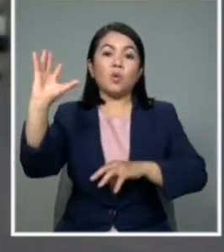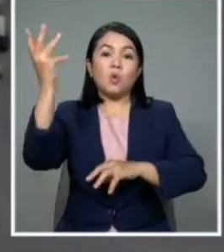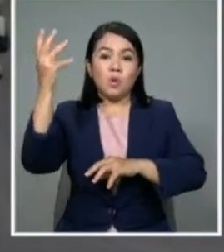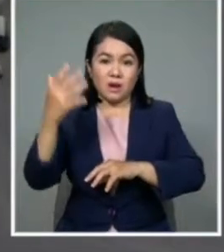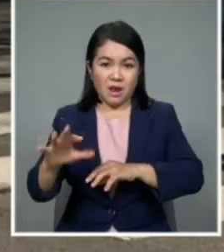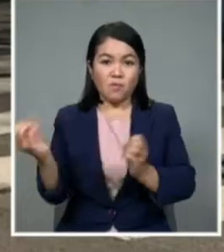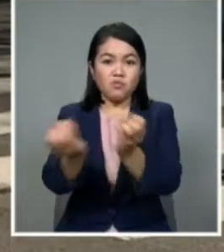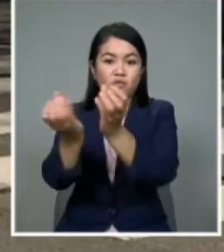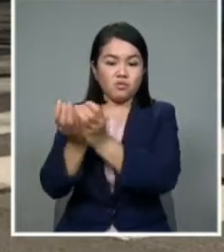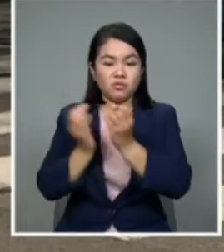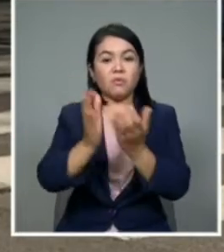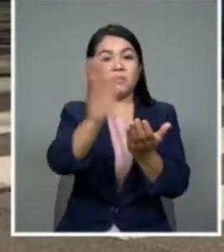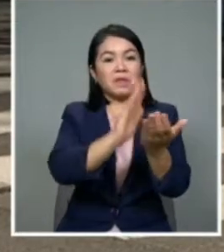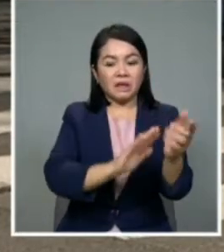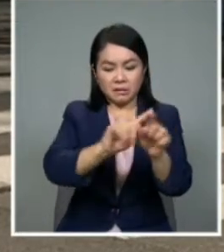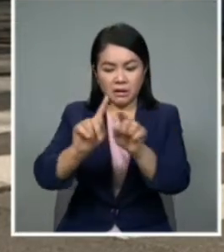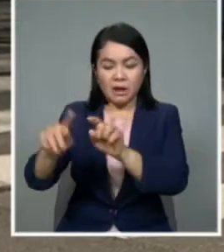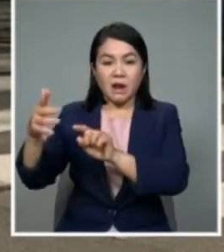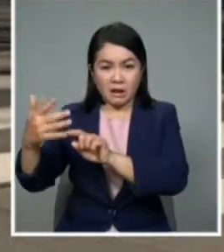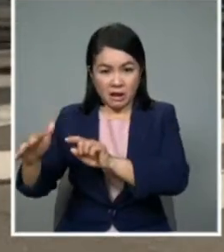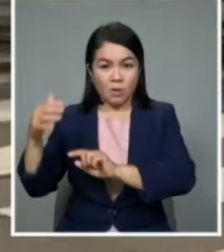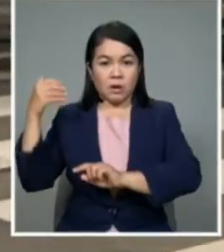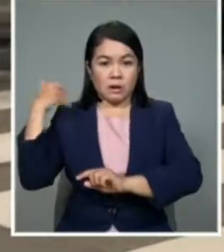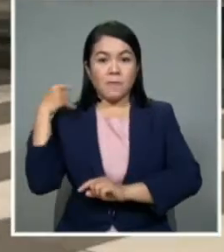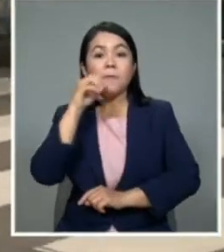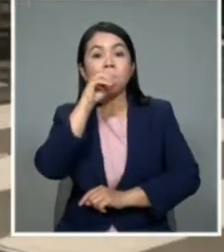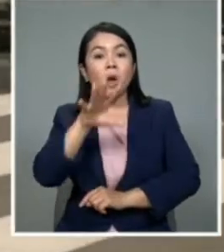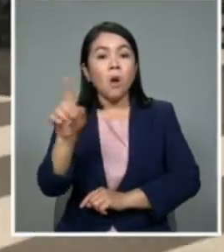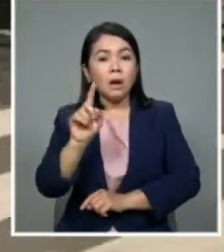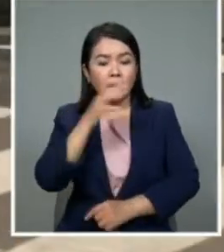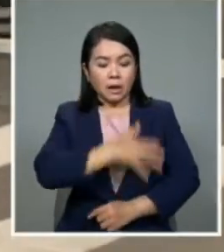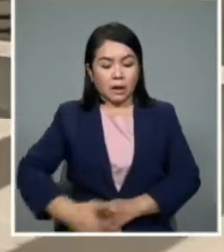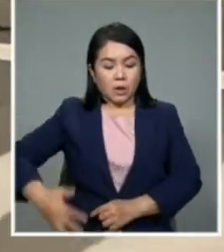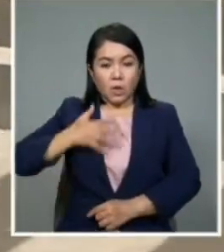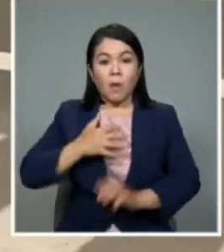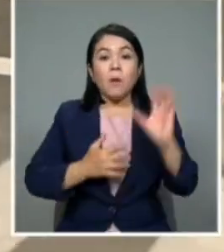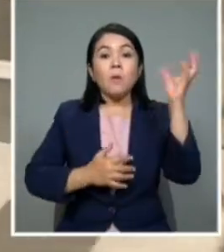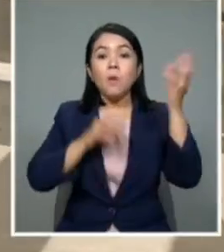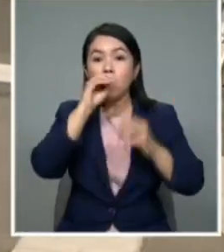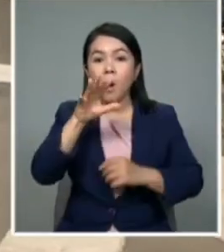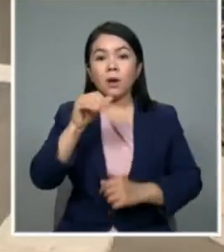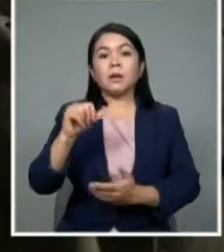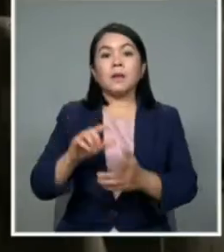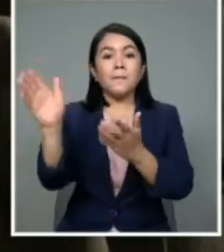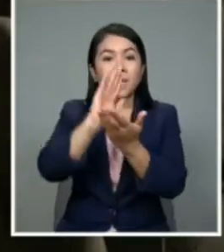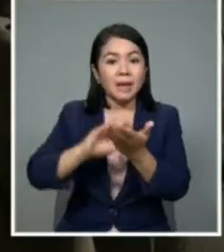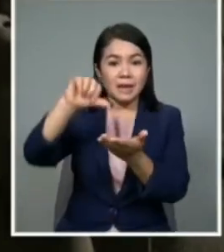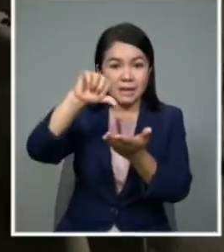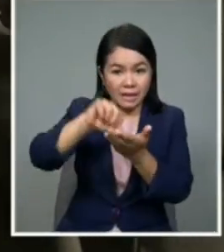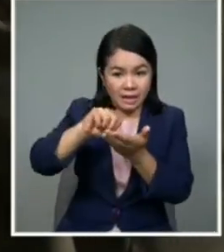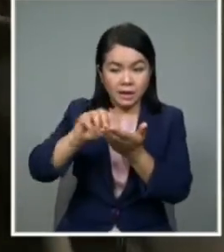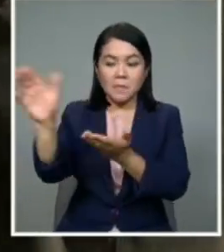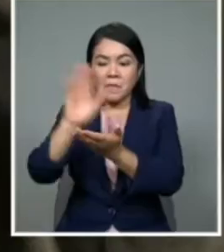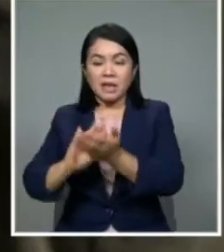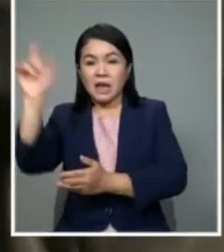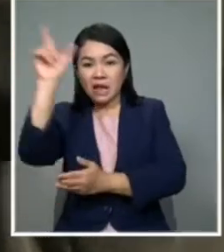า pandemic นะครับก็ถือได้ว่าเป็นการแถลงเพิ่มเติมออกมานะครับว่าที่อิตาลีแล้วก็อิหร่านเนี่ยมีการระบาดอย่างรุนแรง